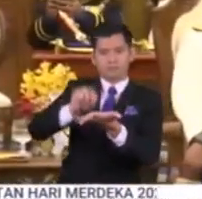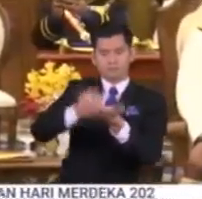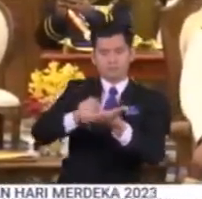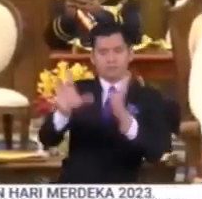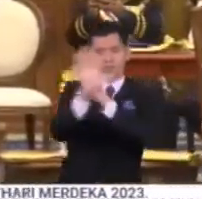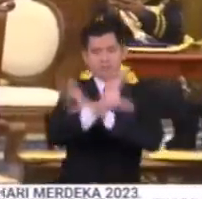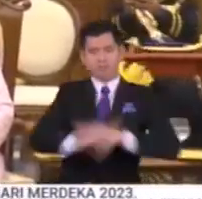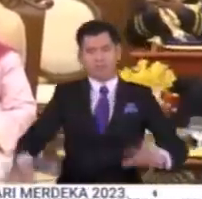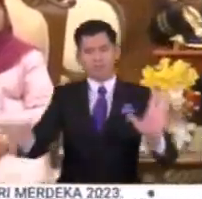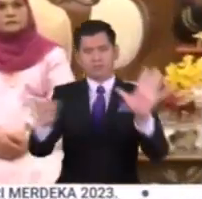Prima